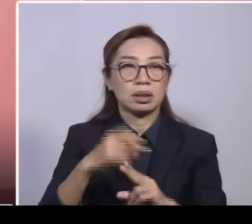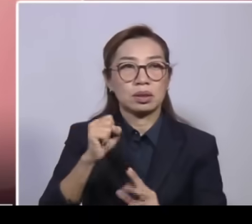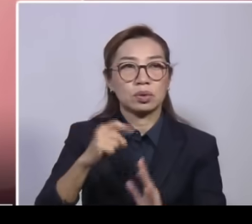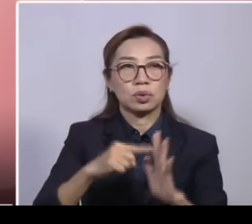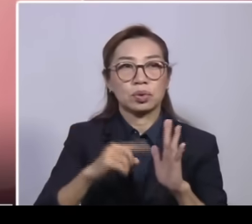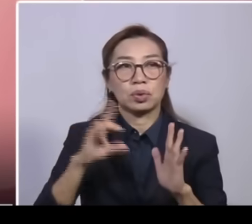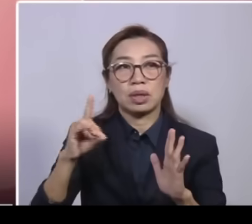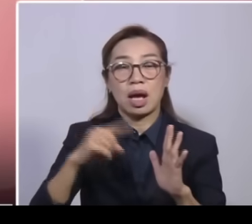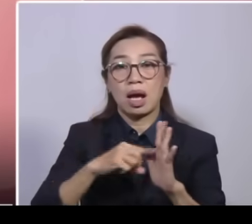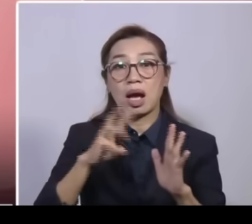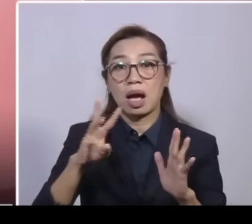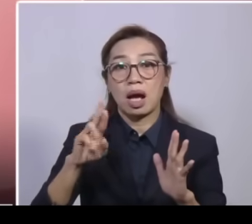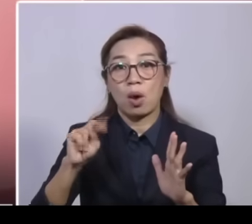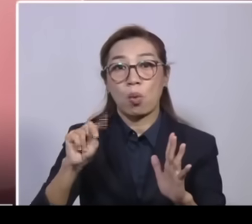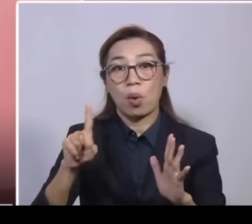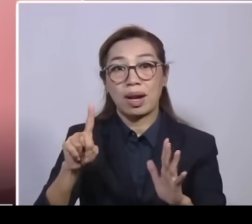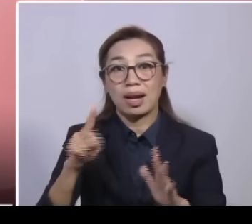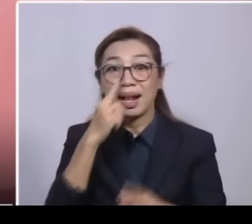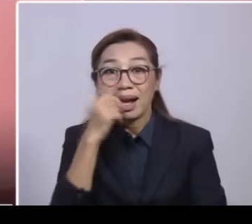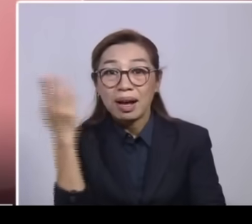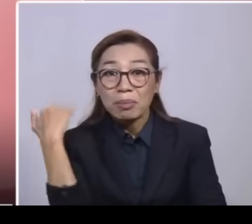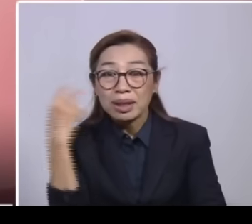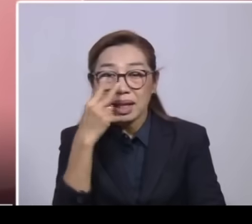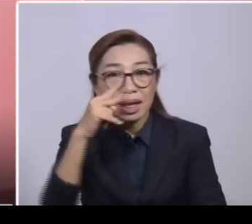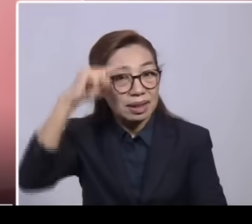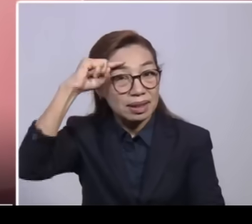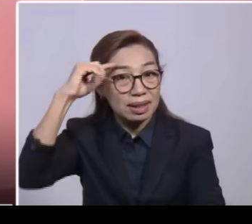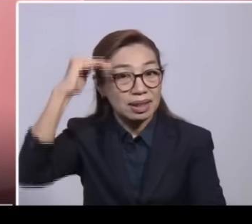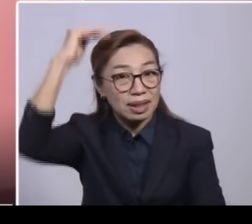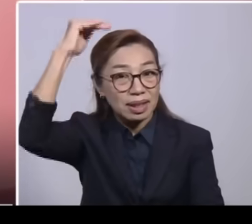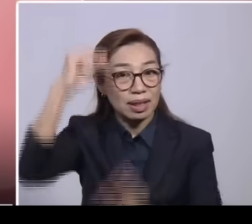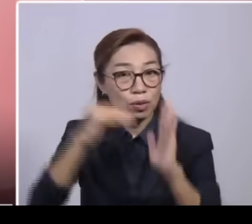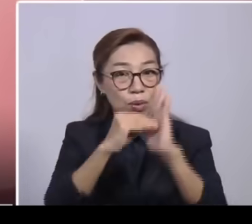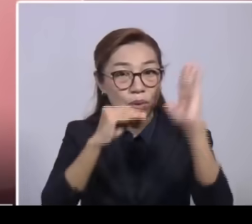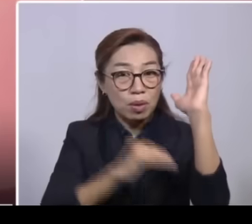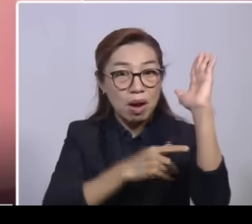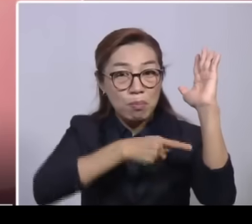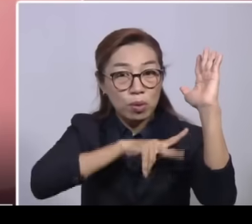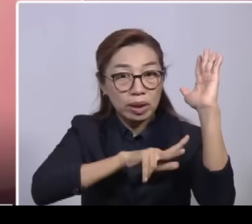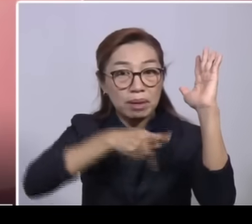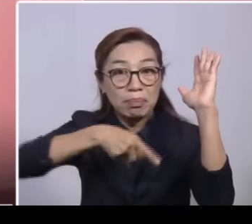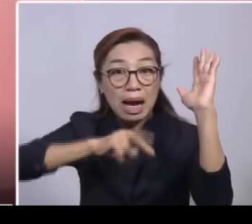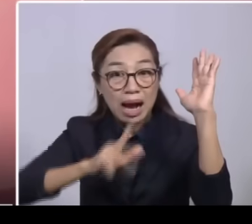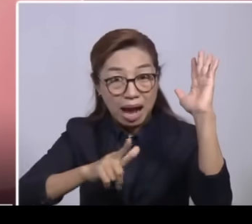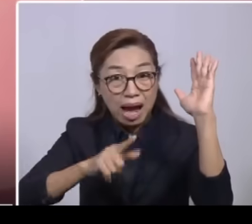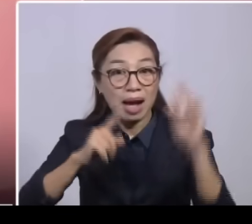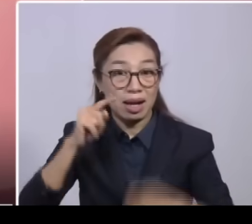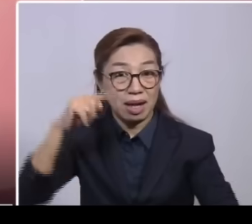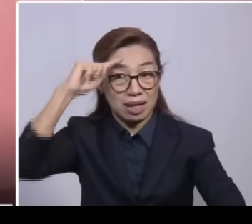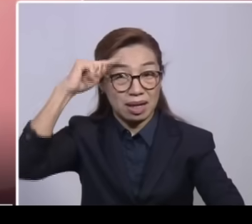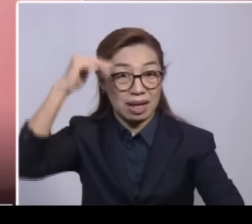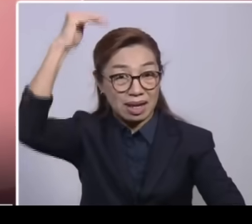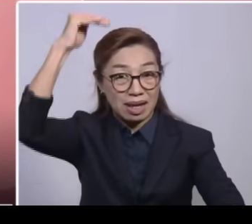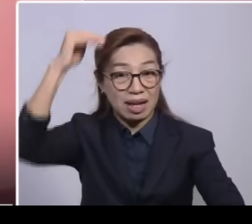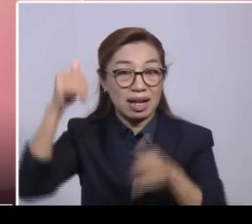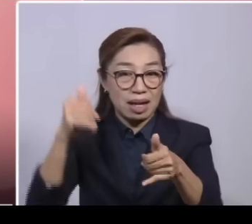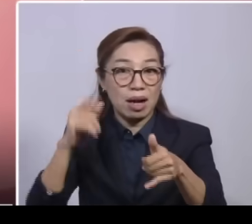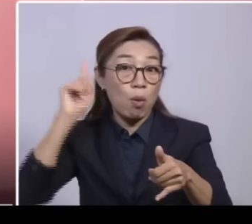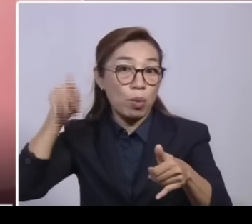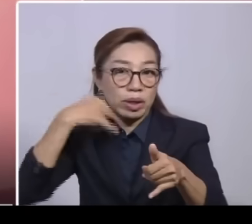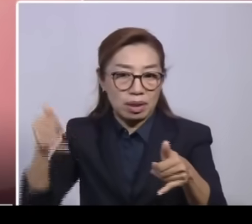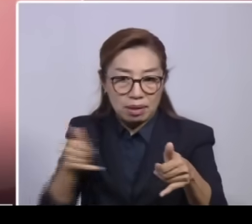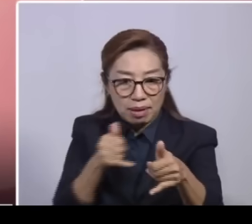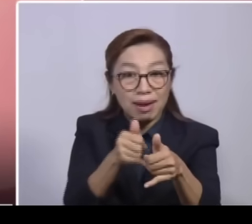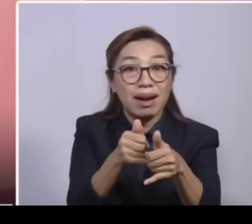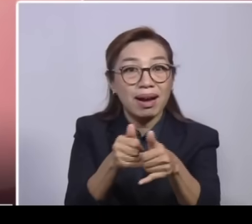หวังศุภกิจโกศลเมื่อสักครู่ที่เราเห็นนะครับที่คุณเสรษฐาลงพื้นที่ไปที่จังหวัดภูเก็ตที่พังงาคุณสุดาวรรณเนี่ยเดิน